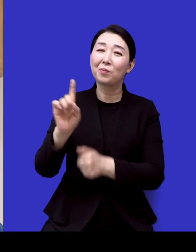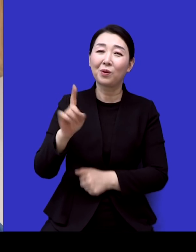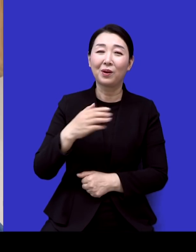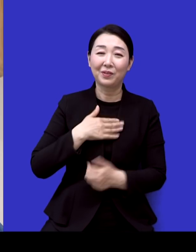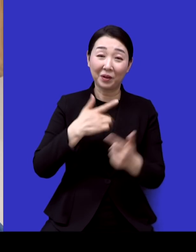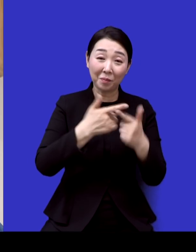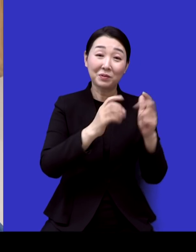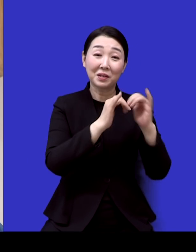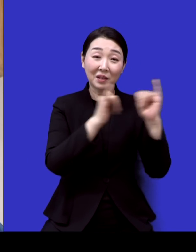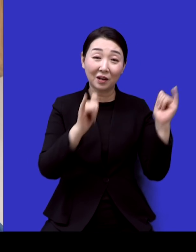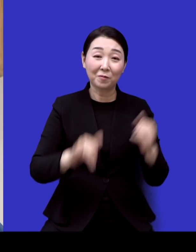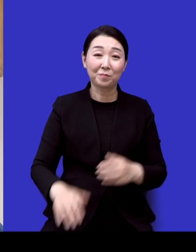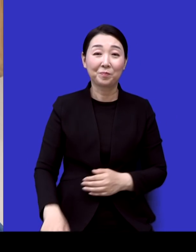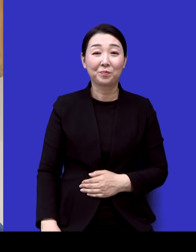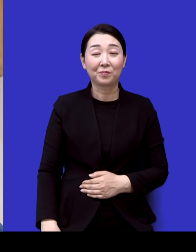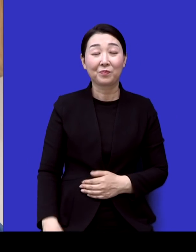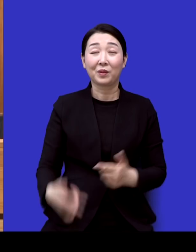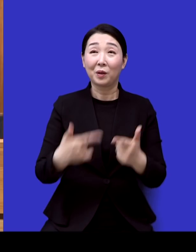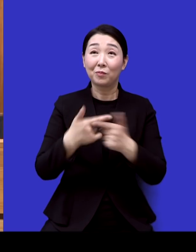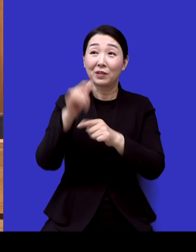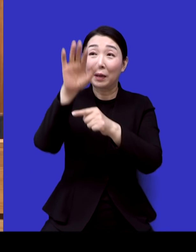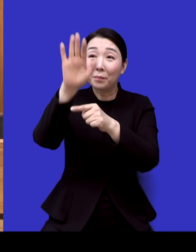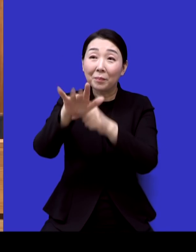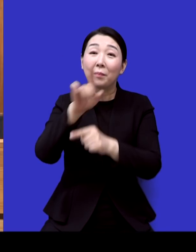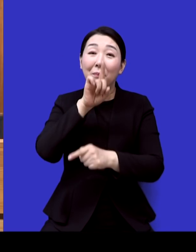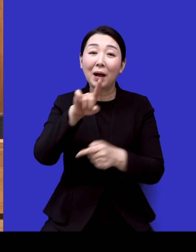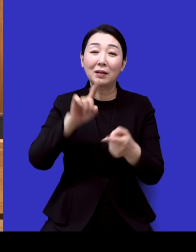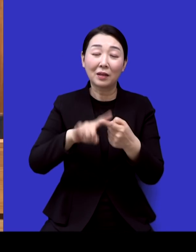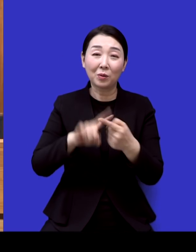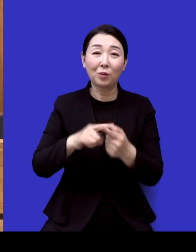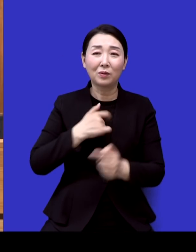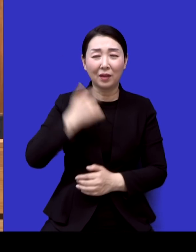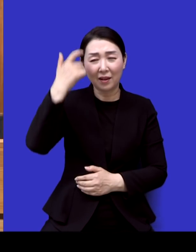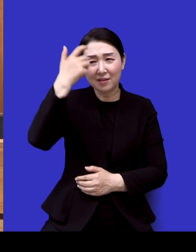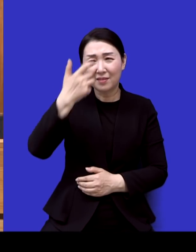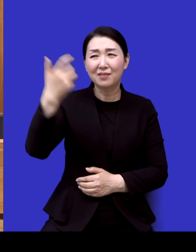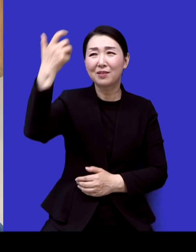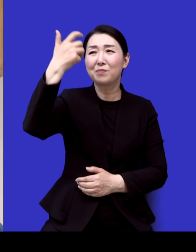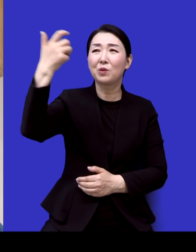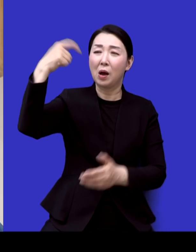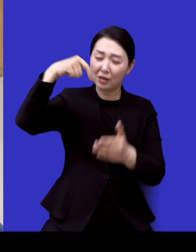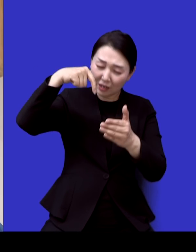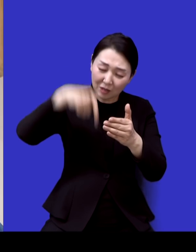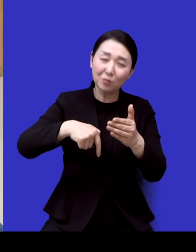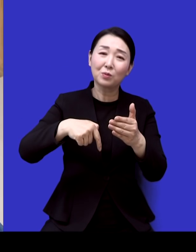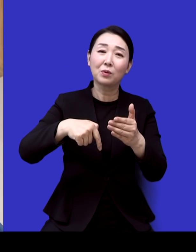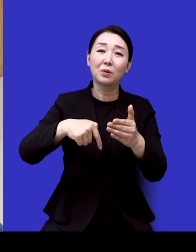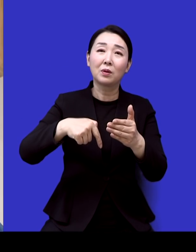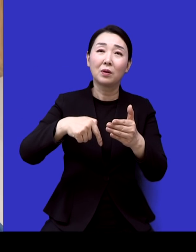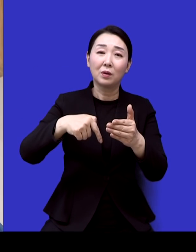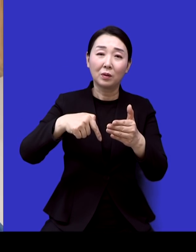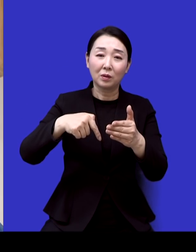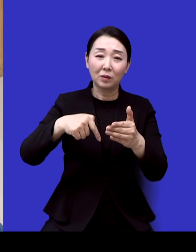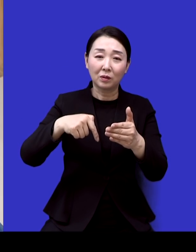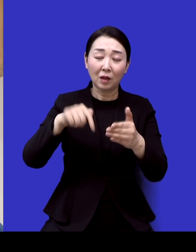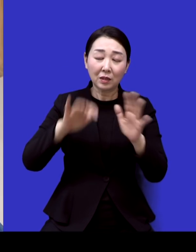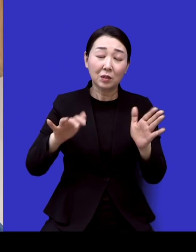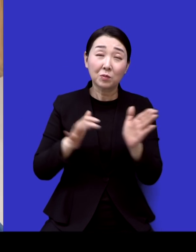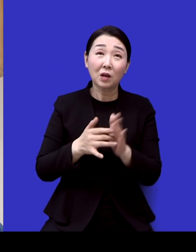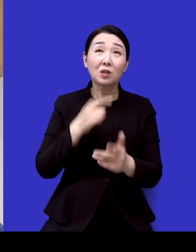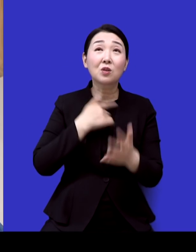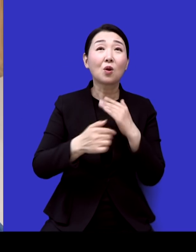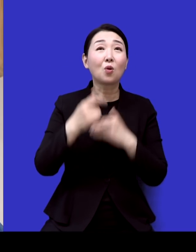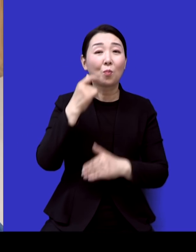부산 사람이잖아요. 네. 부산 사투리로 제 심령 깊숙한 곳에 정말 태어나서 경험해보지 못한